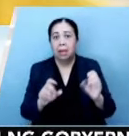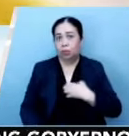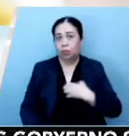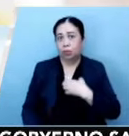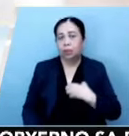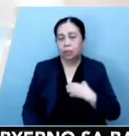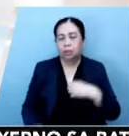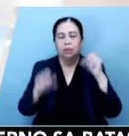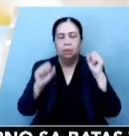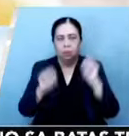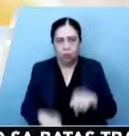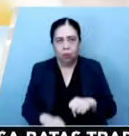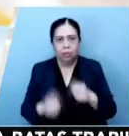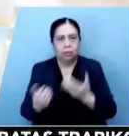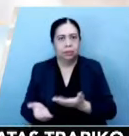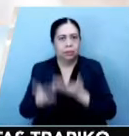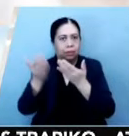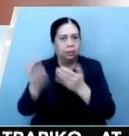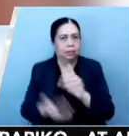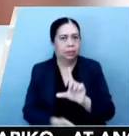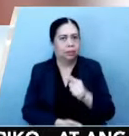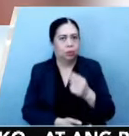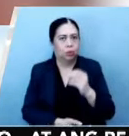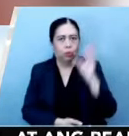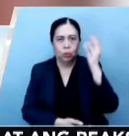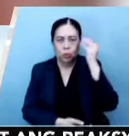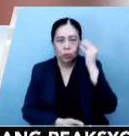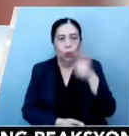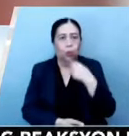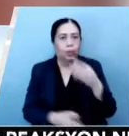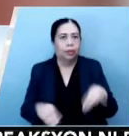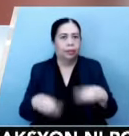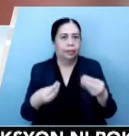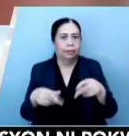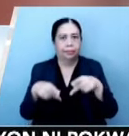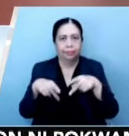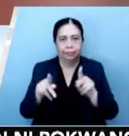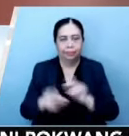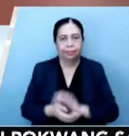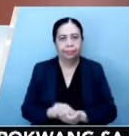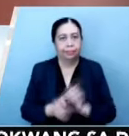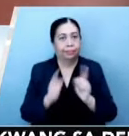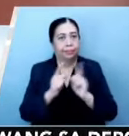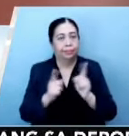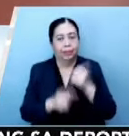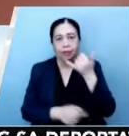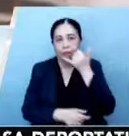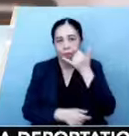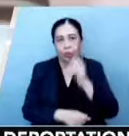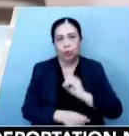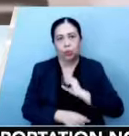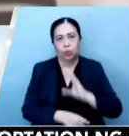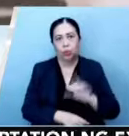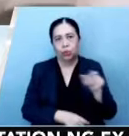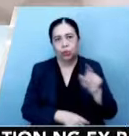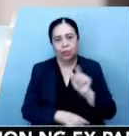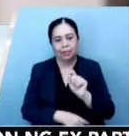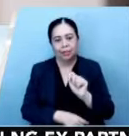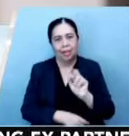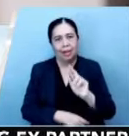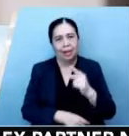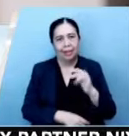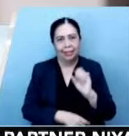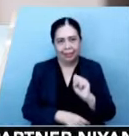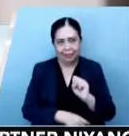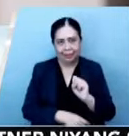nila itong idunog sa lokal na pamahalaan na nagbibigay ng permit. Nakausap namin sa telepono may-ari ng Taragis sa si Carl Quion para hingan siya